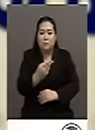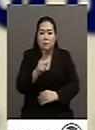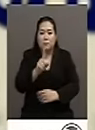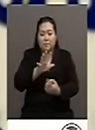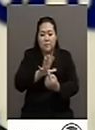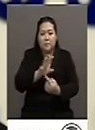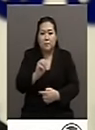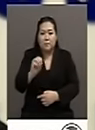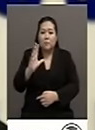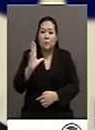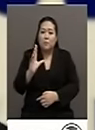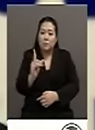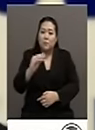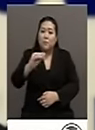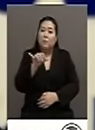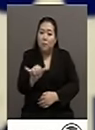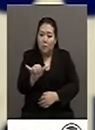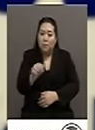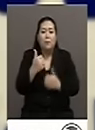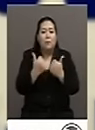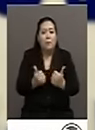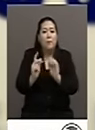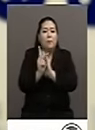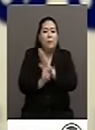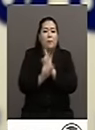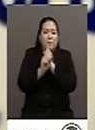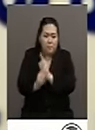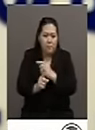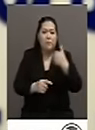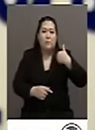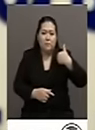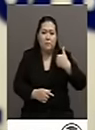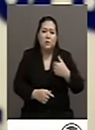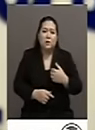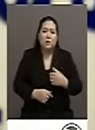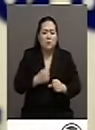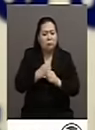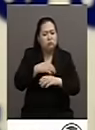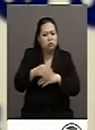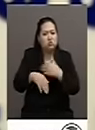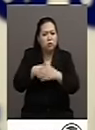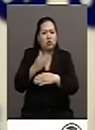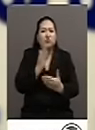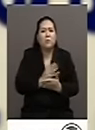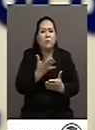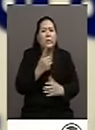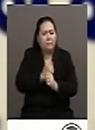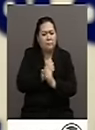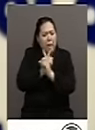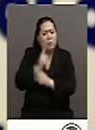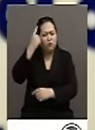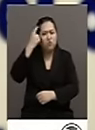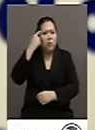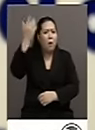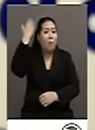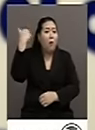ไม่ได้มีการหลีกเลี่ยงการเข้าสู่กระบวนการตามกฎหมายกระบวนการทุกอย่างดำเนินไปครับไม่มีการหยุดชะงักเนื่องจากที่ผ่านมา